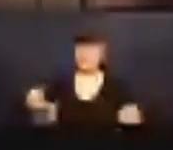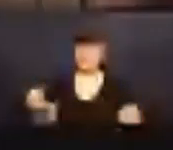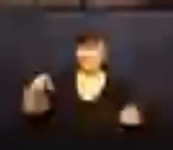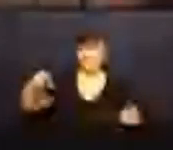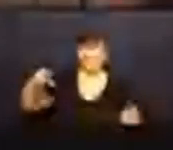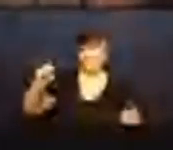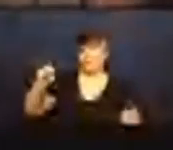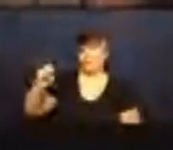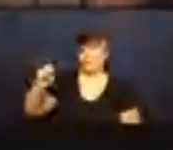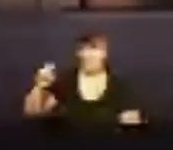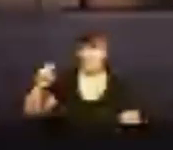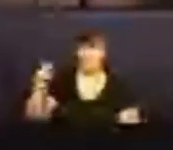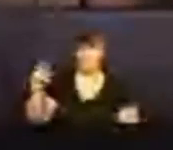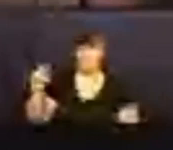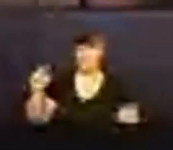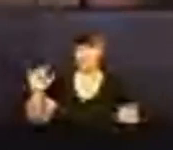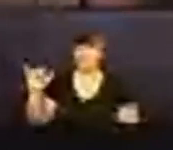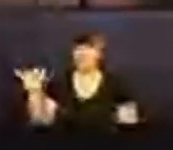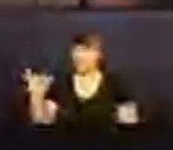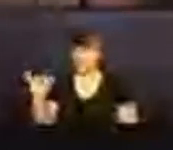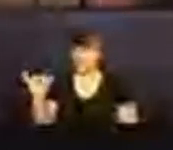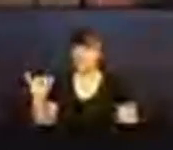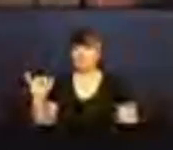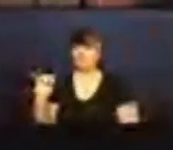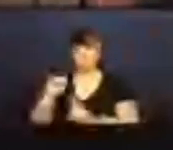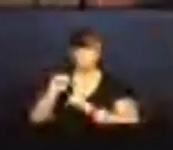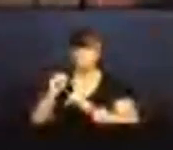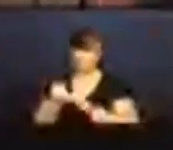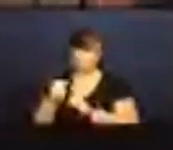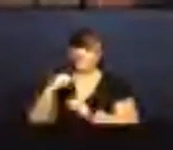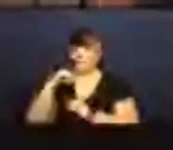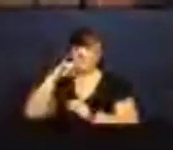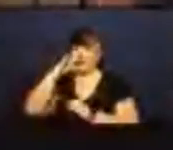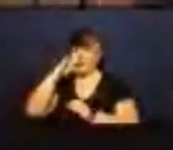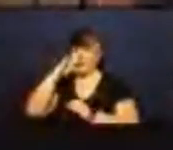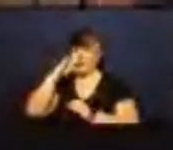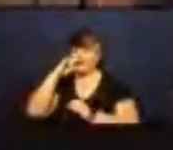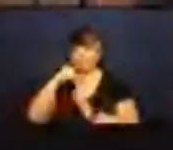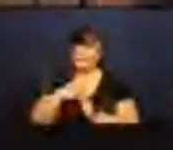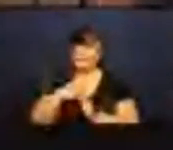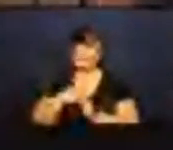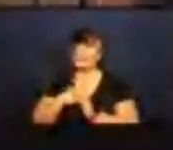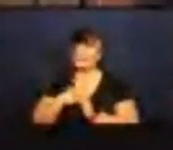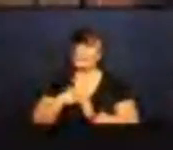Ni hali ambayo hali imesalia kama ilivyokuwa hapo awali.